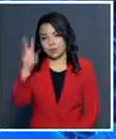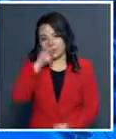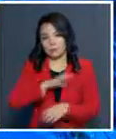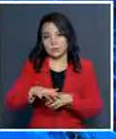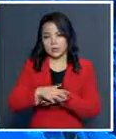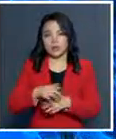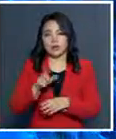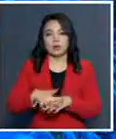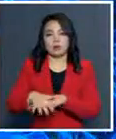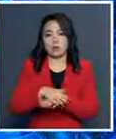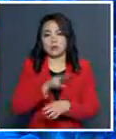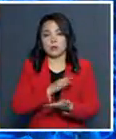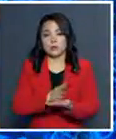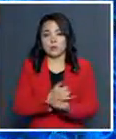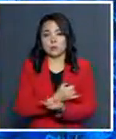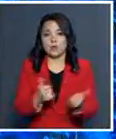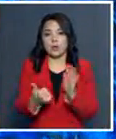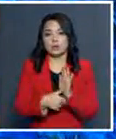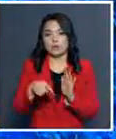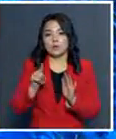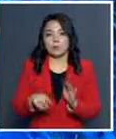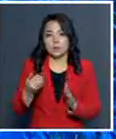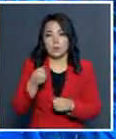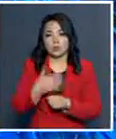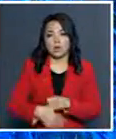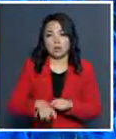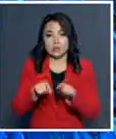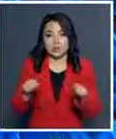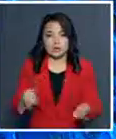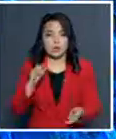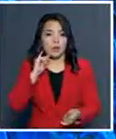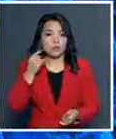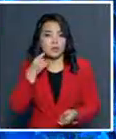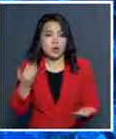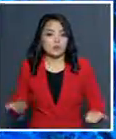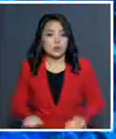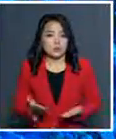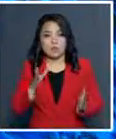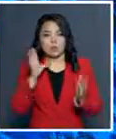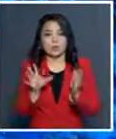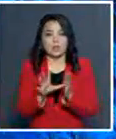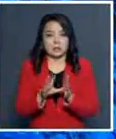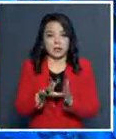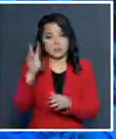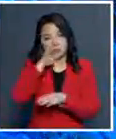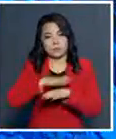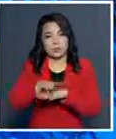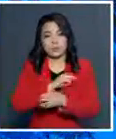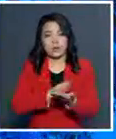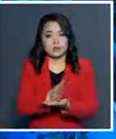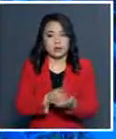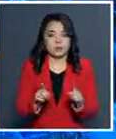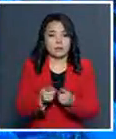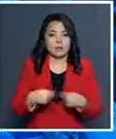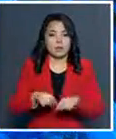Елімізде халыққа қызмет көрсететін 6-шы цифрлық орталық ашылды. Енді павлодарлық тұрғындар да электрондық мемлекеттік қызметтерді оператор